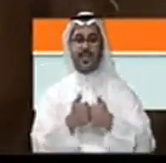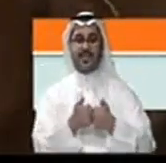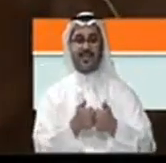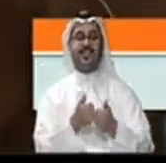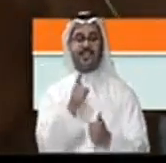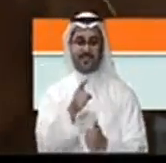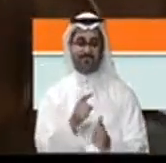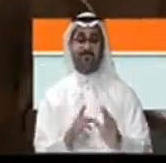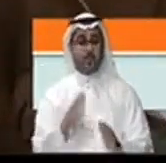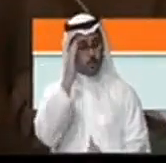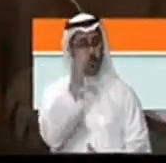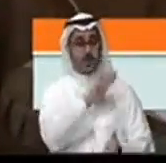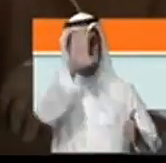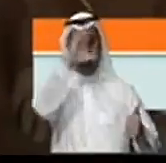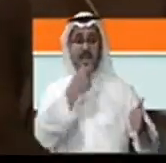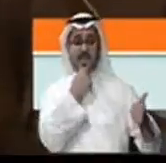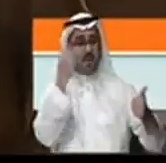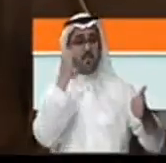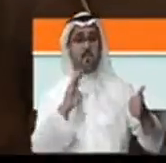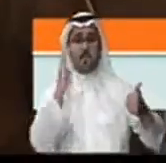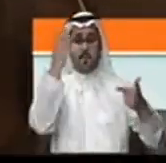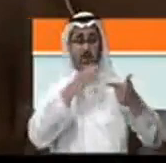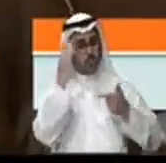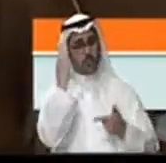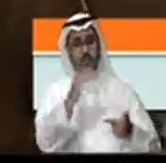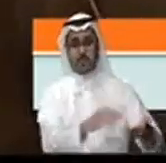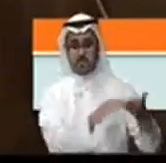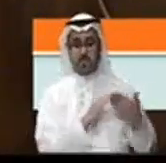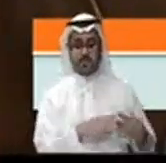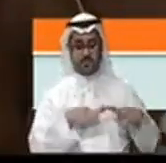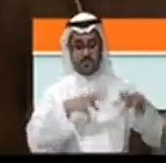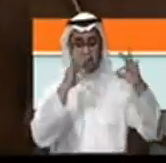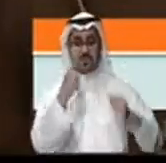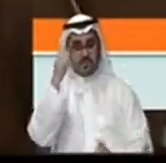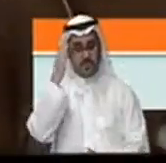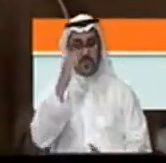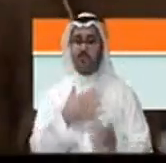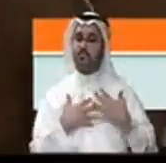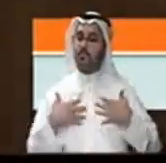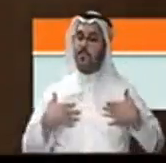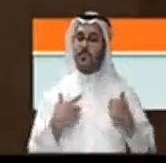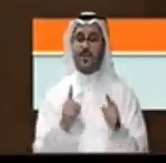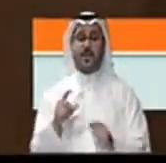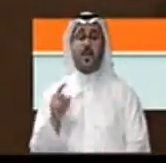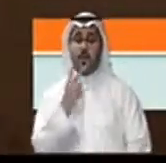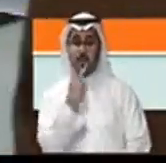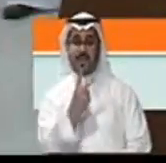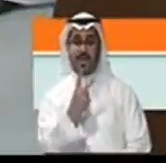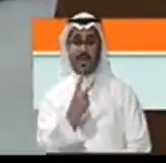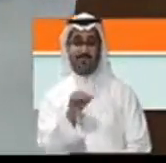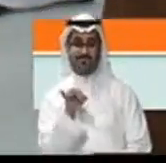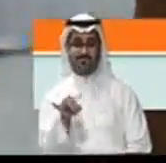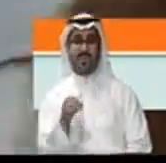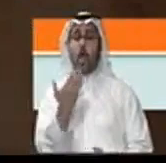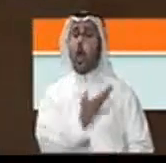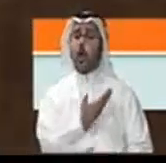الحرمين الشريفين وولي عهده لهذه الاستضافة، ووجه خادم الحرمين الشريفين باستضافة